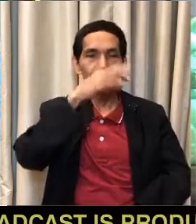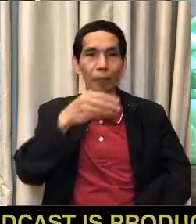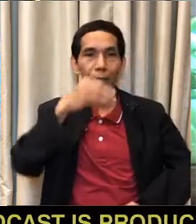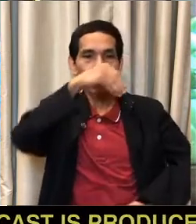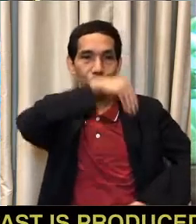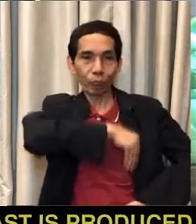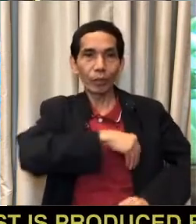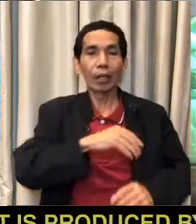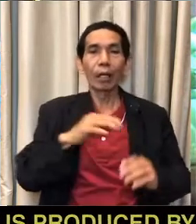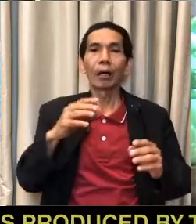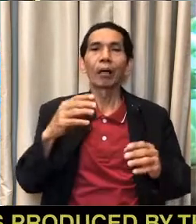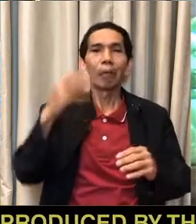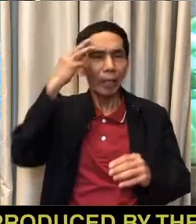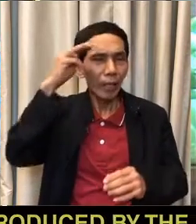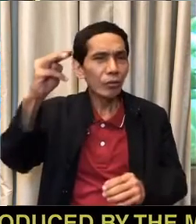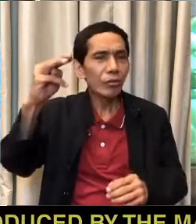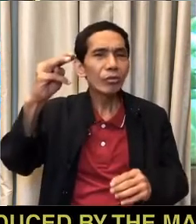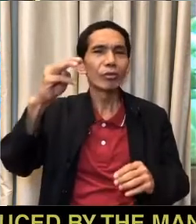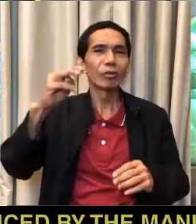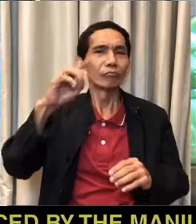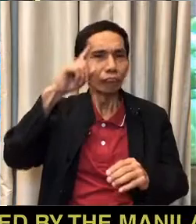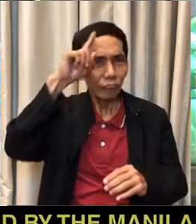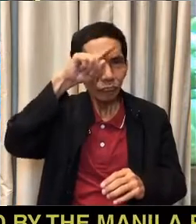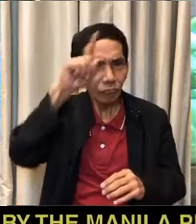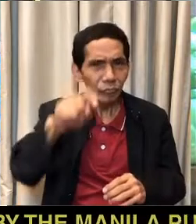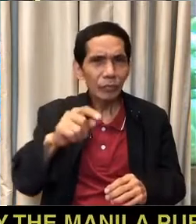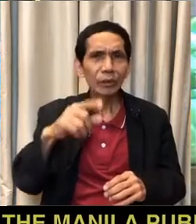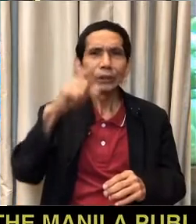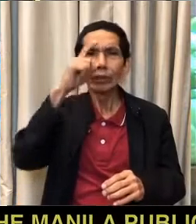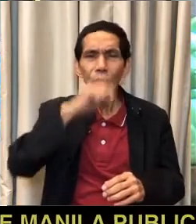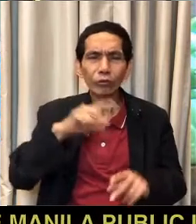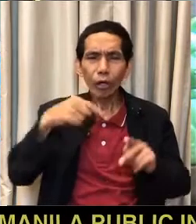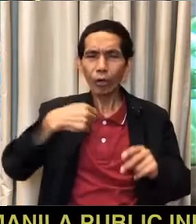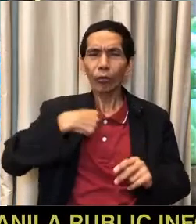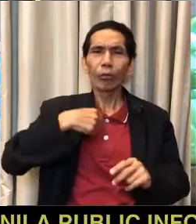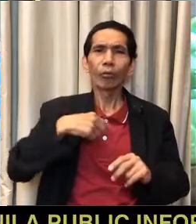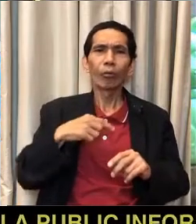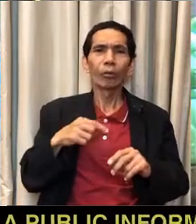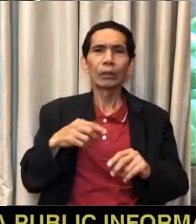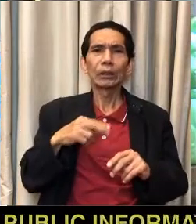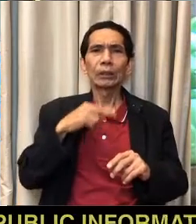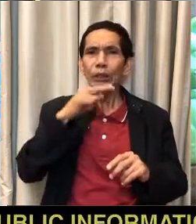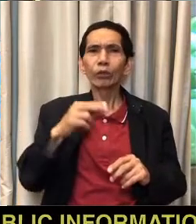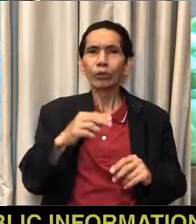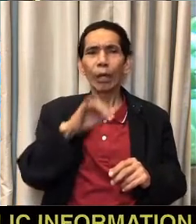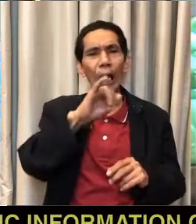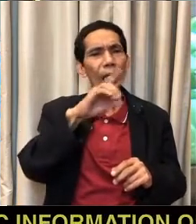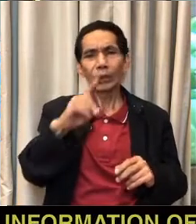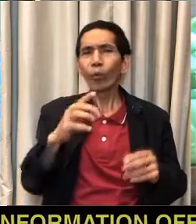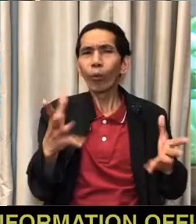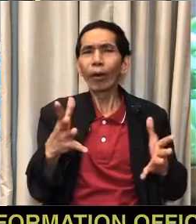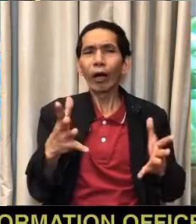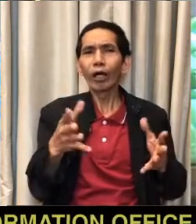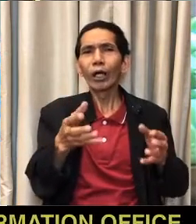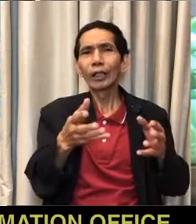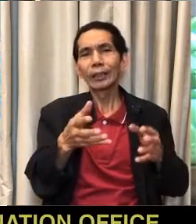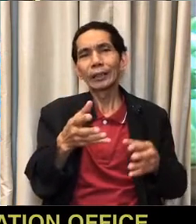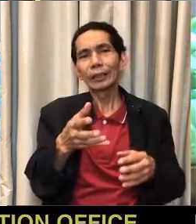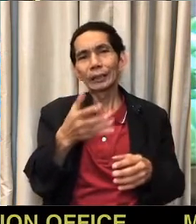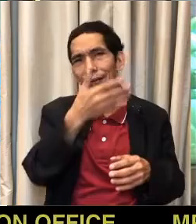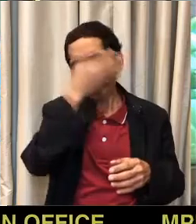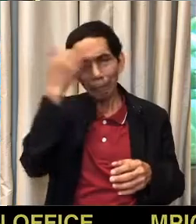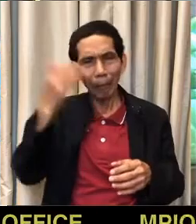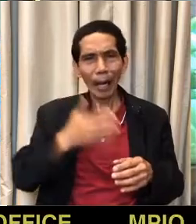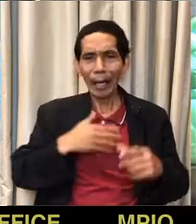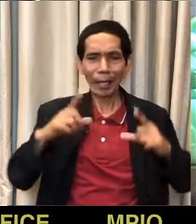maayos. Mayor, senior citizen ako, kaya lang hindi ko dala yung senior citizen na